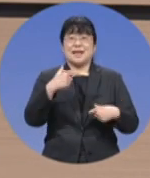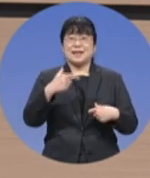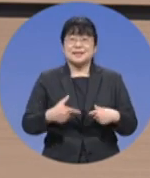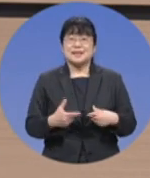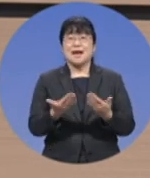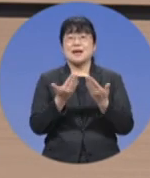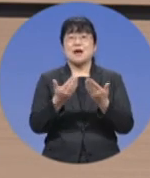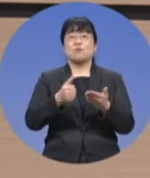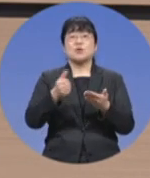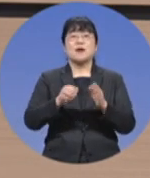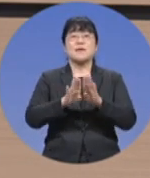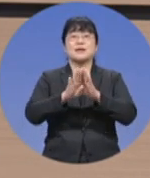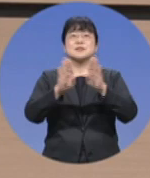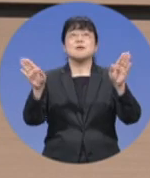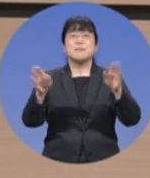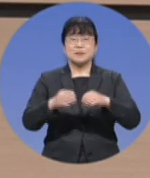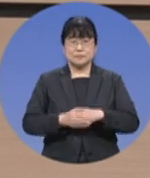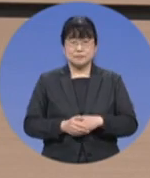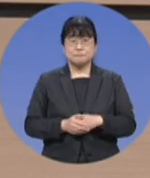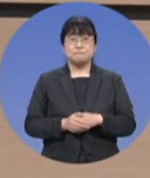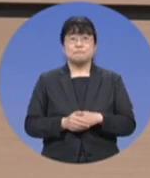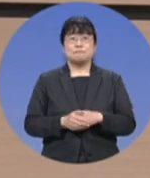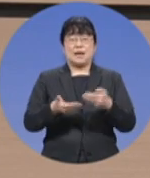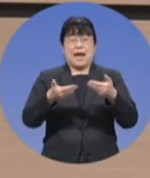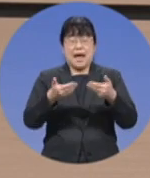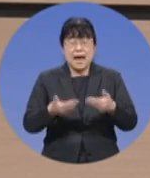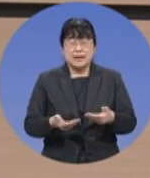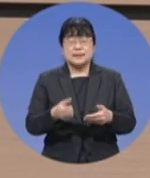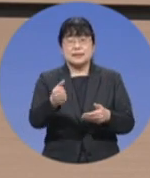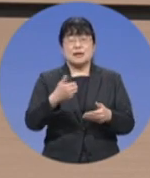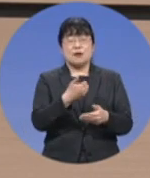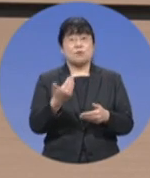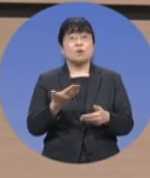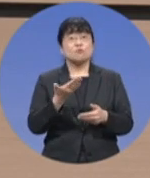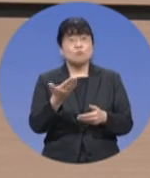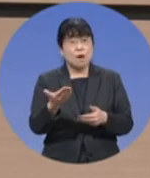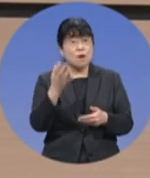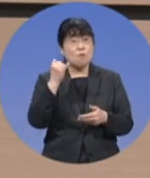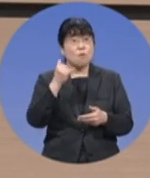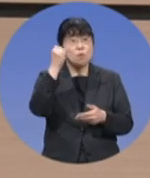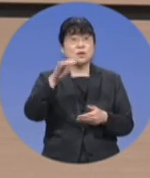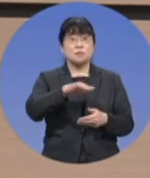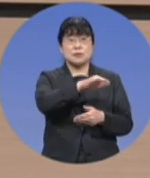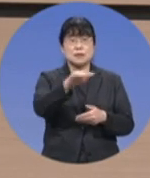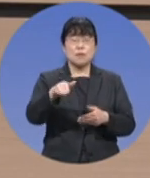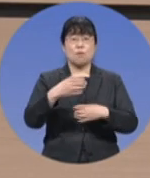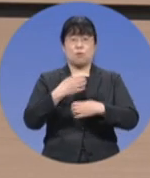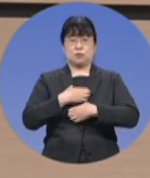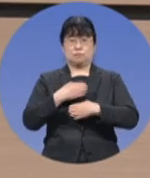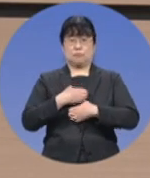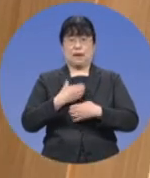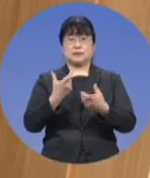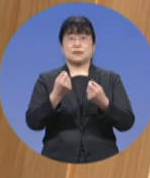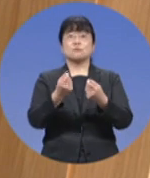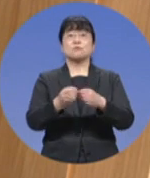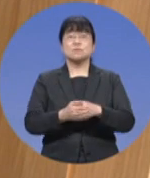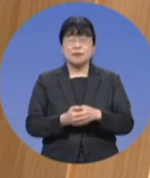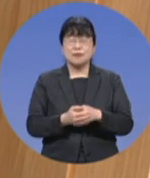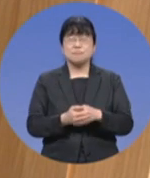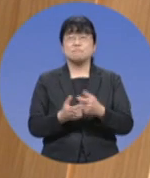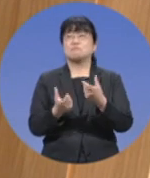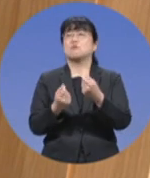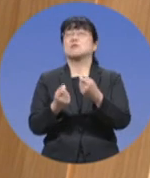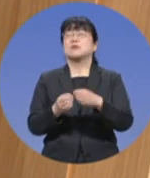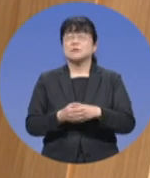小学校に通い始めます。安全に学校に通えるのか、保護者の皆さんも心配ですよね。 そう